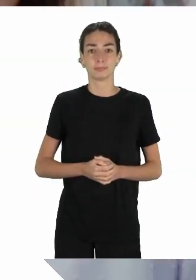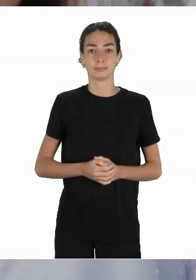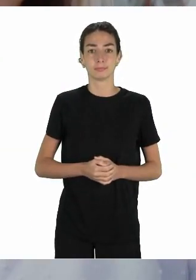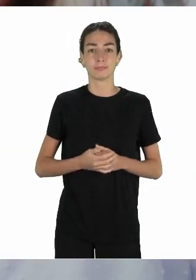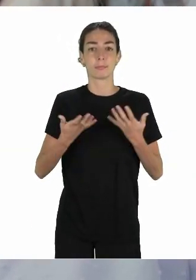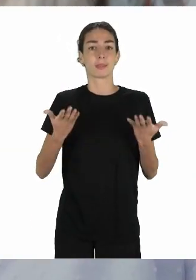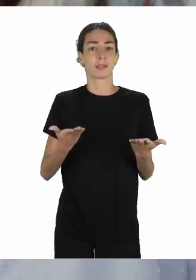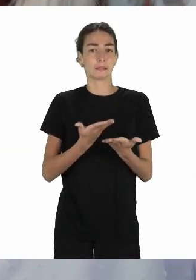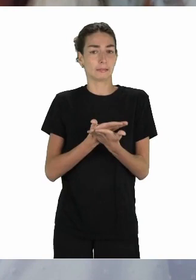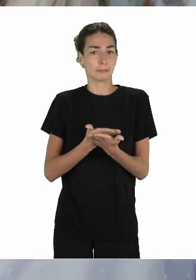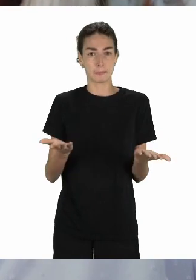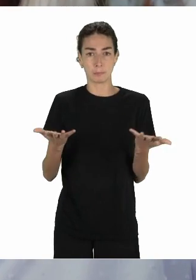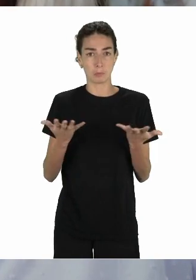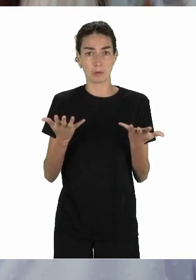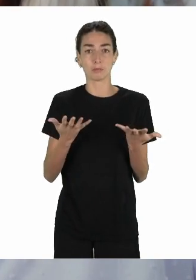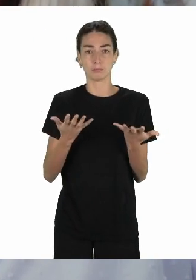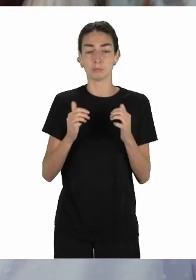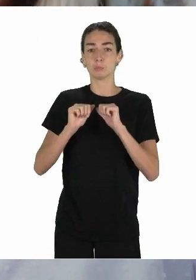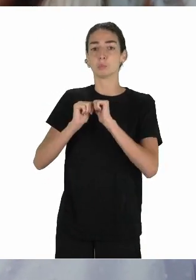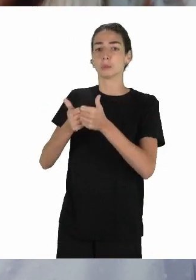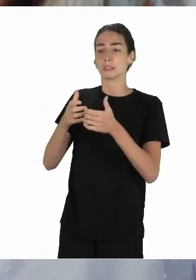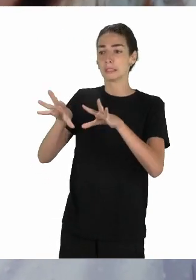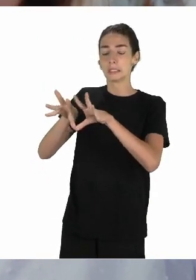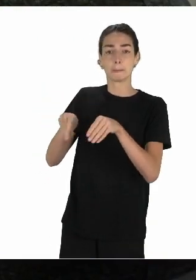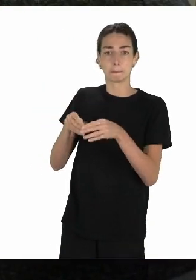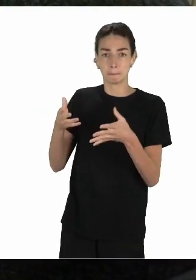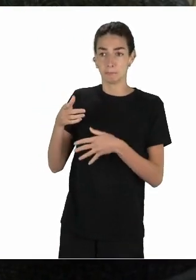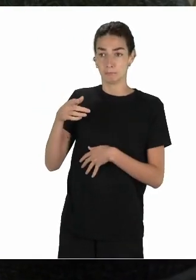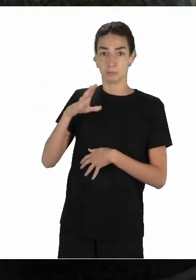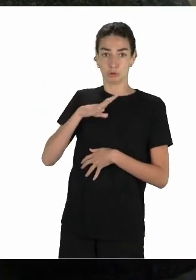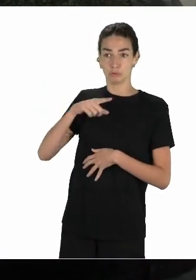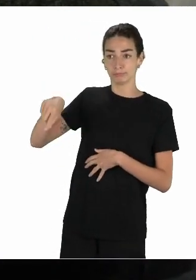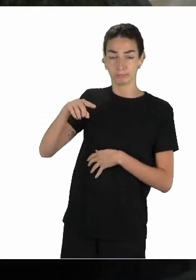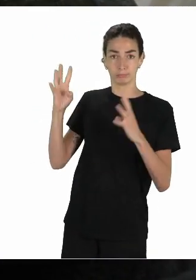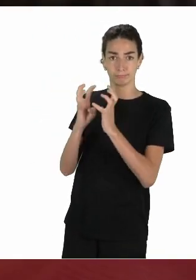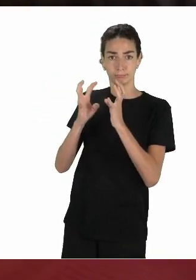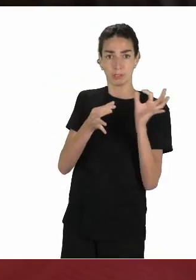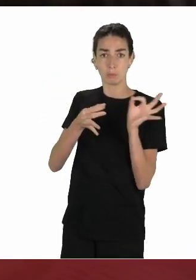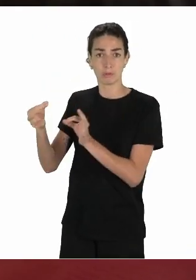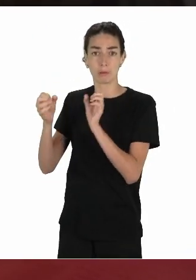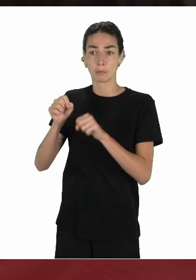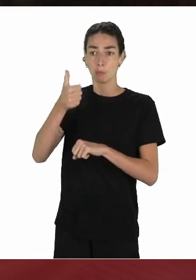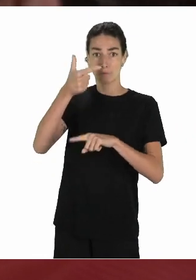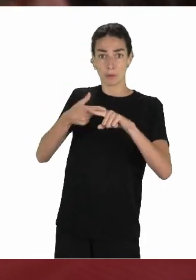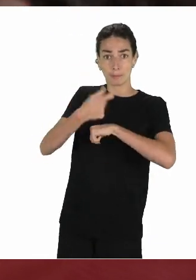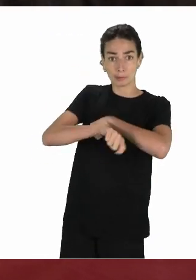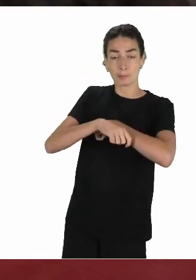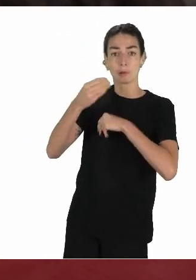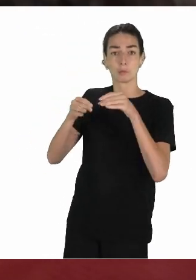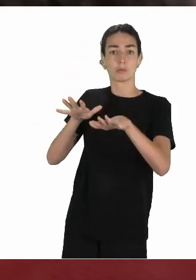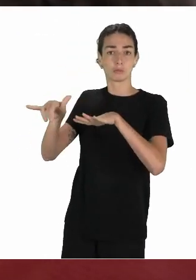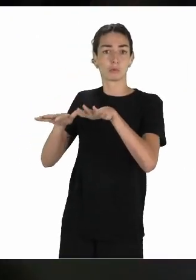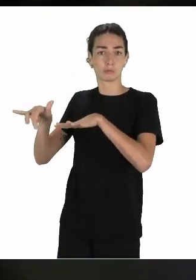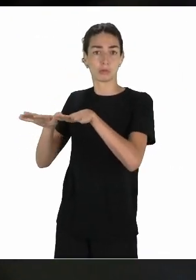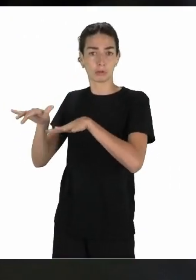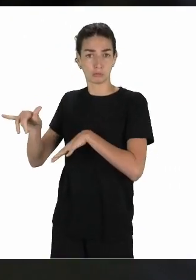Le dispositif, il est quand même relativement simple finalement. Elles se réunissent plus ou moins régulièrement, donc selon les équipes, c'est une fois par semaine